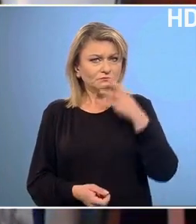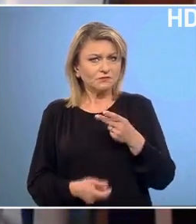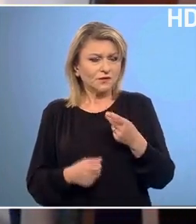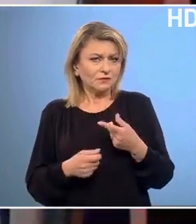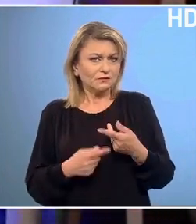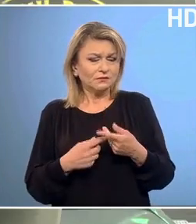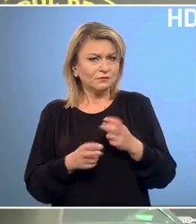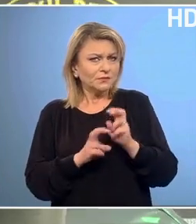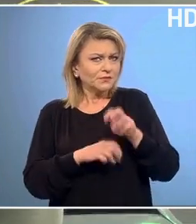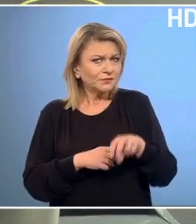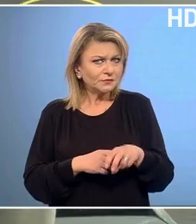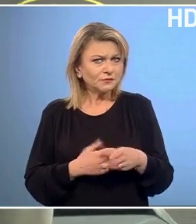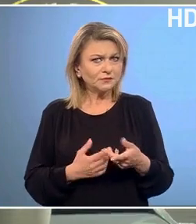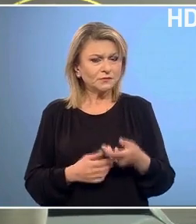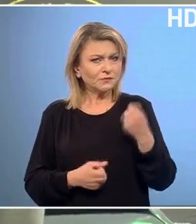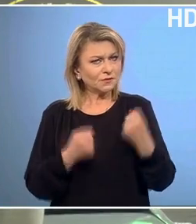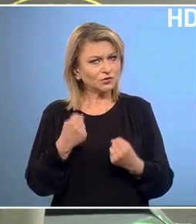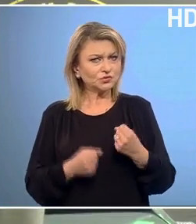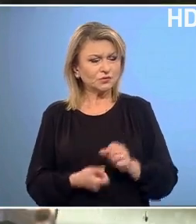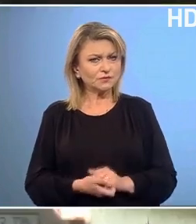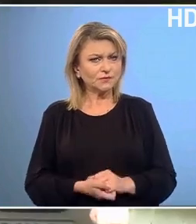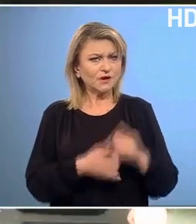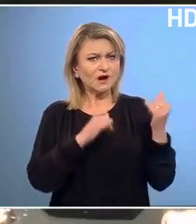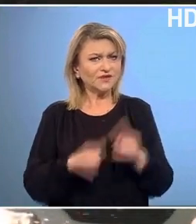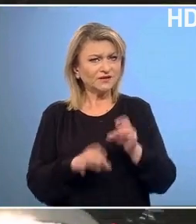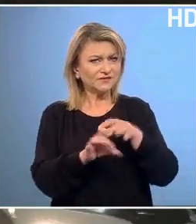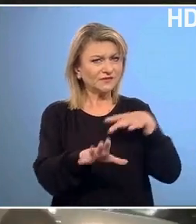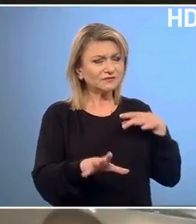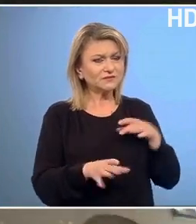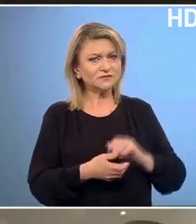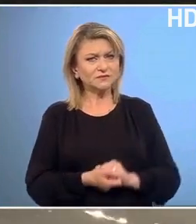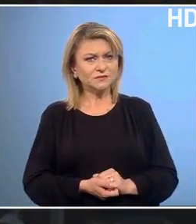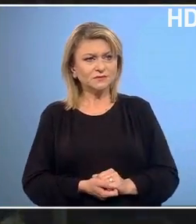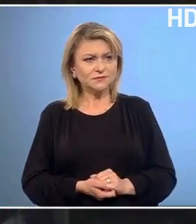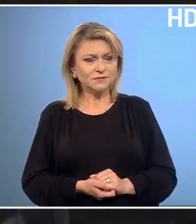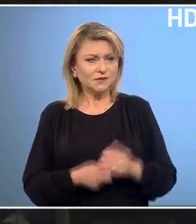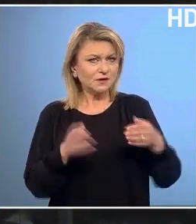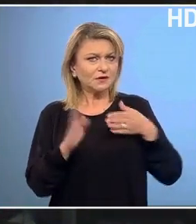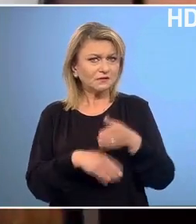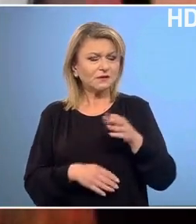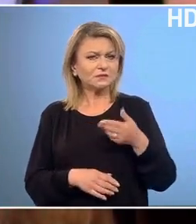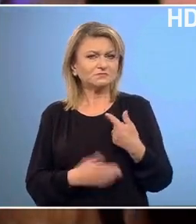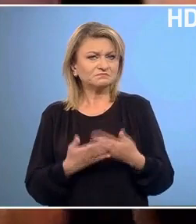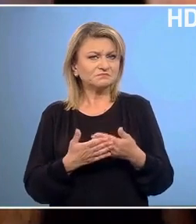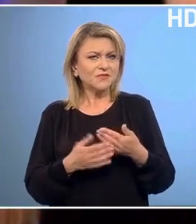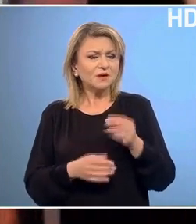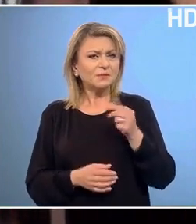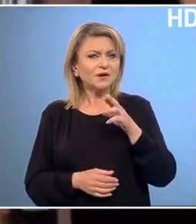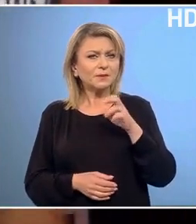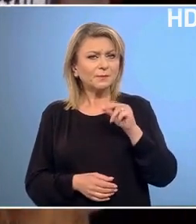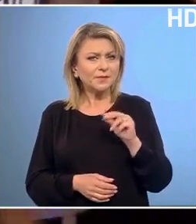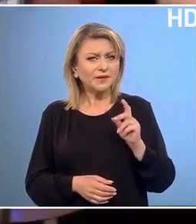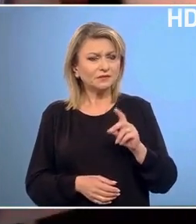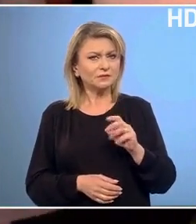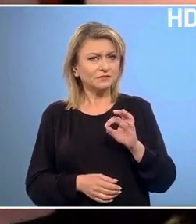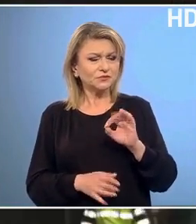am coborât jos. O mașină a venit cu viteză de pe pod, a intrat în parapet și din parapet a aterizat